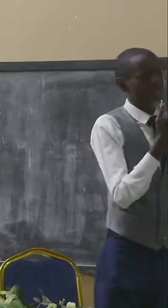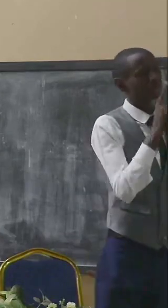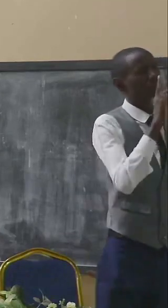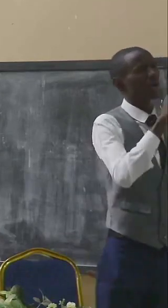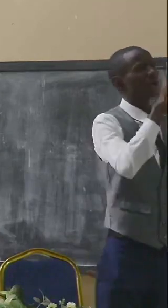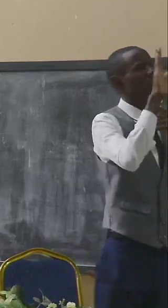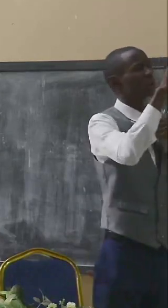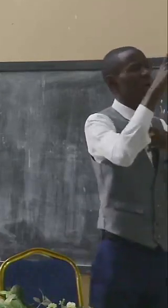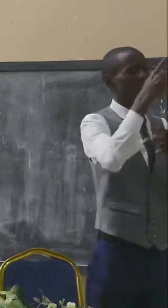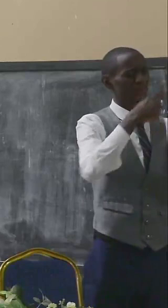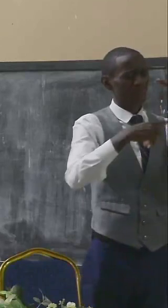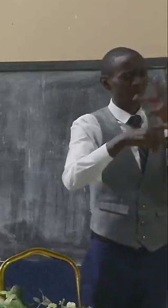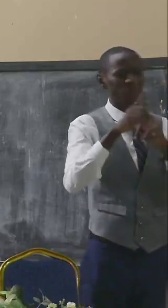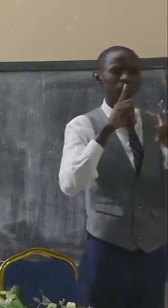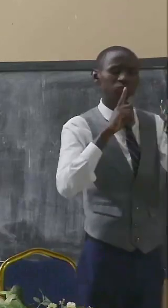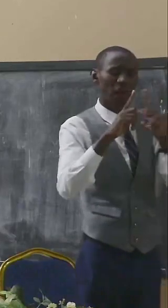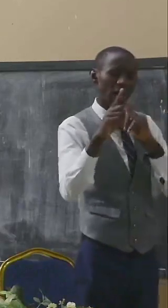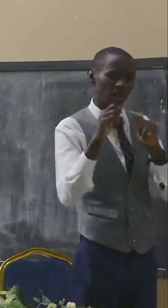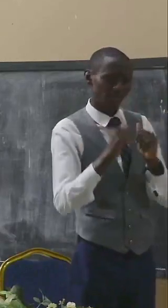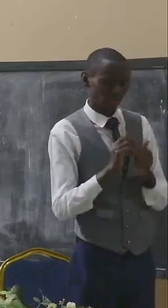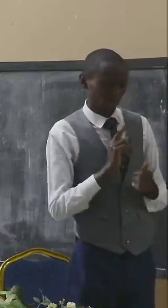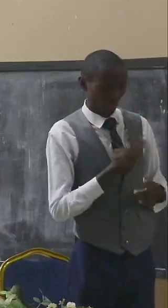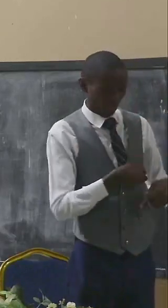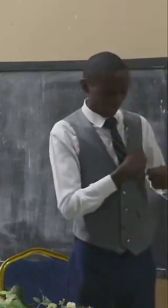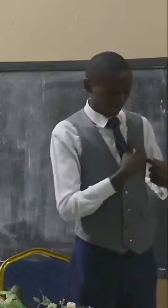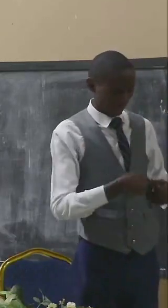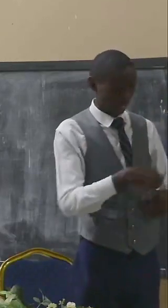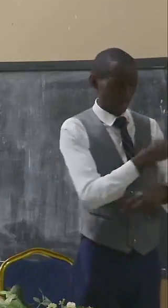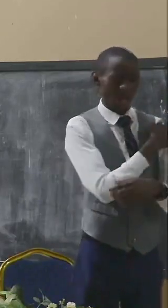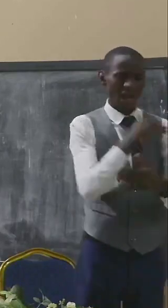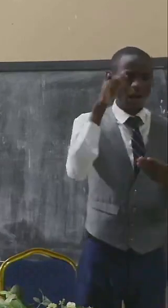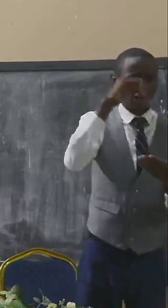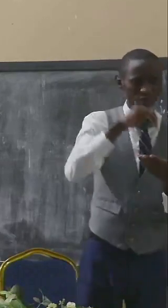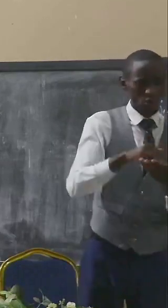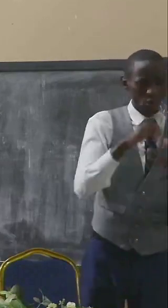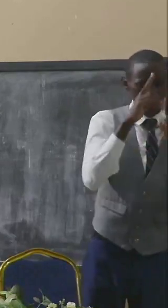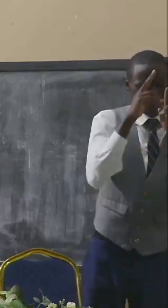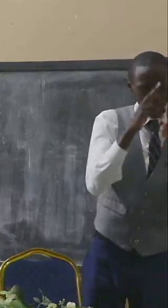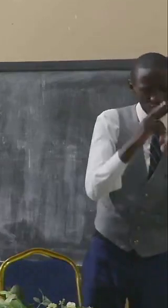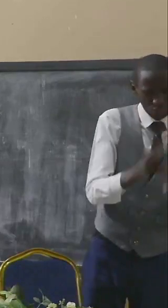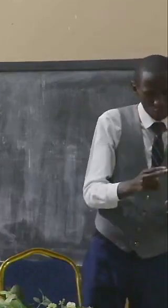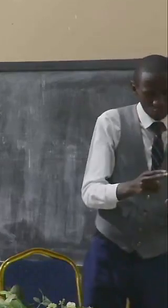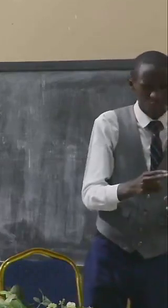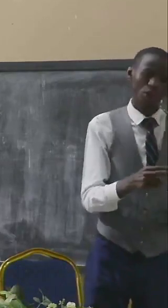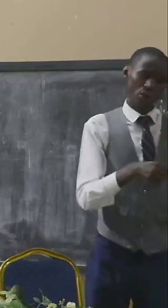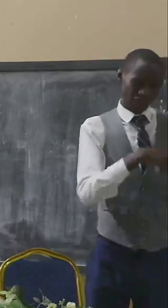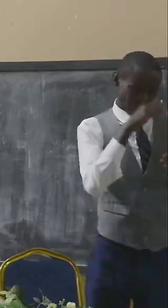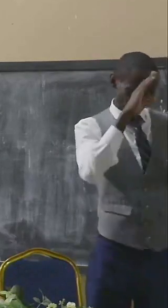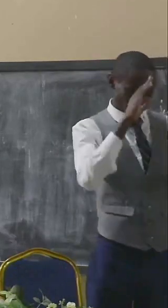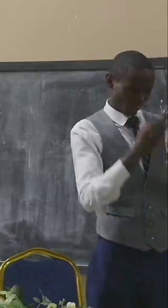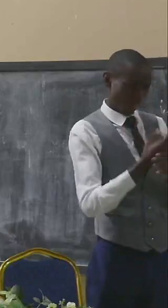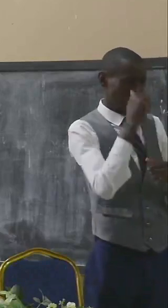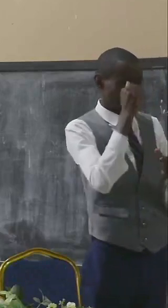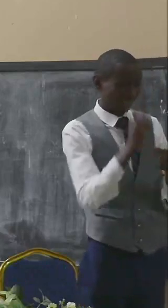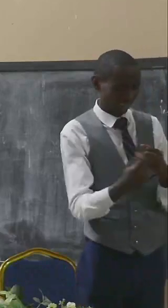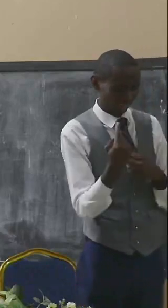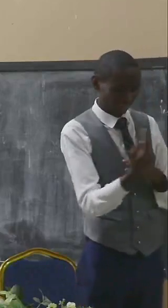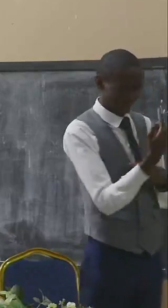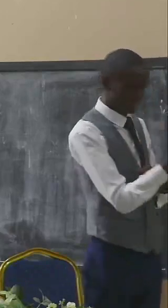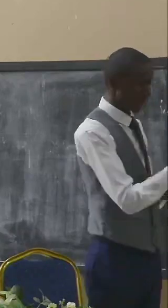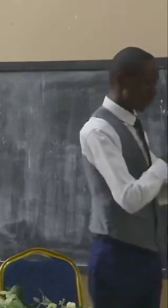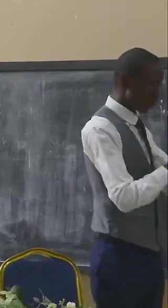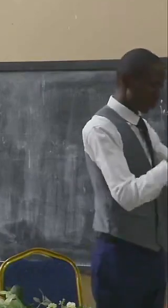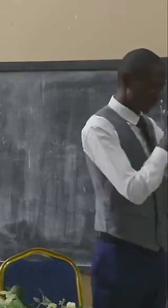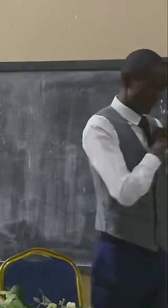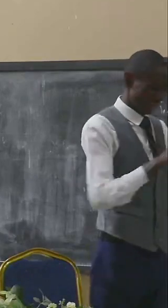Viens parler à nos cœurs. Uje useme na mioyo yetu. Honore la foi de tout un chacun. Uheshimishe imani ya kila mmoja wetu. Seigneur, nous